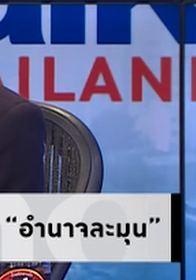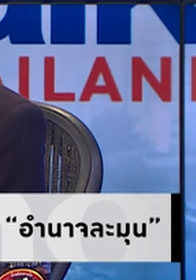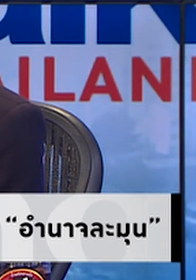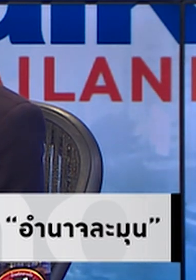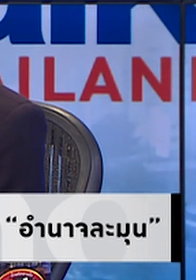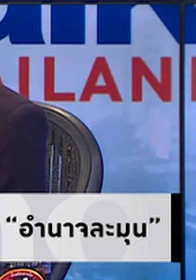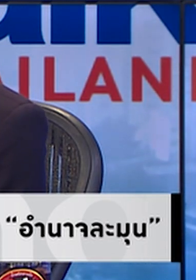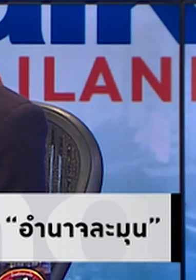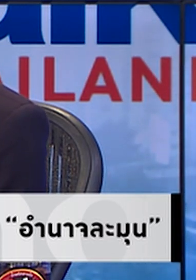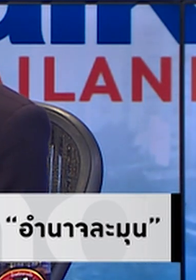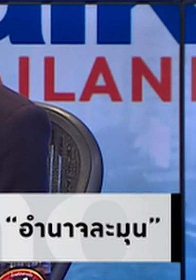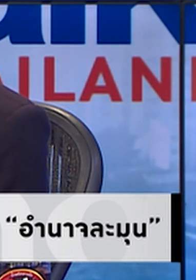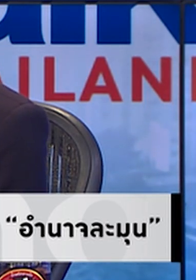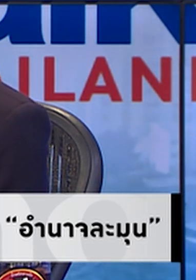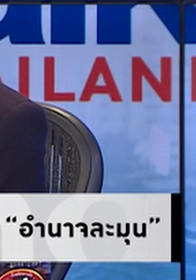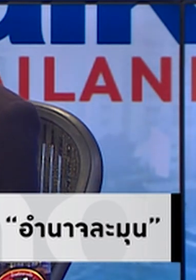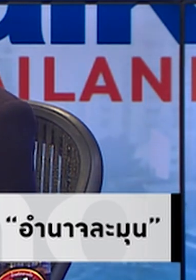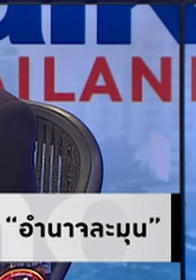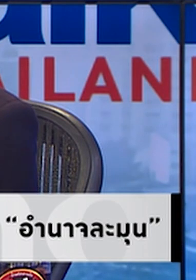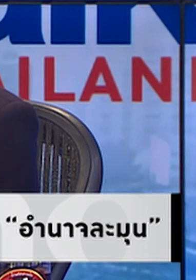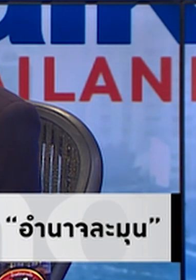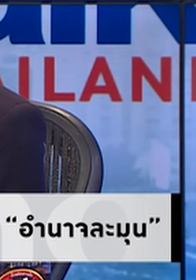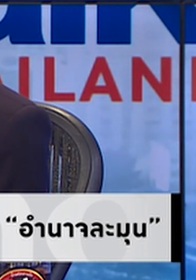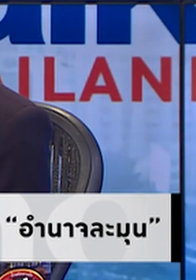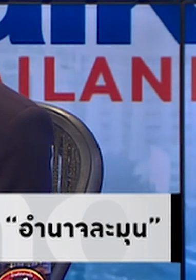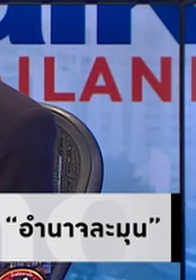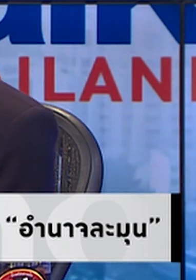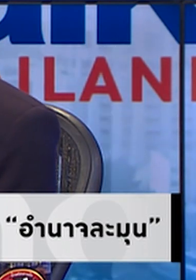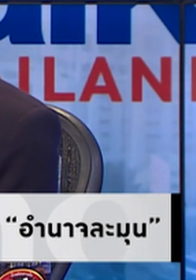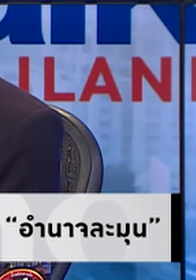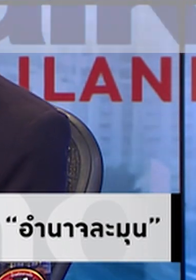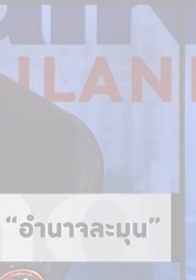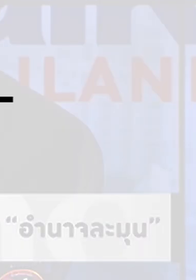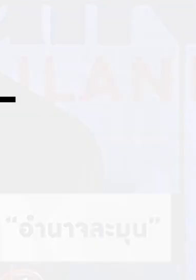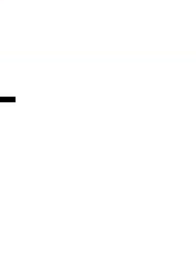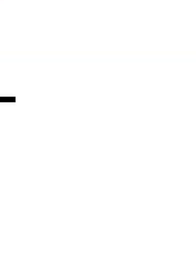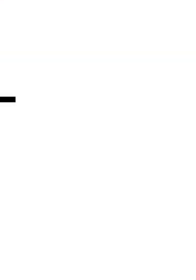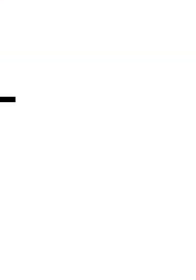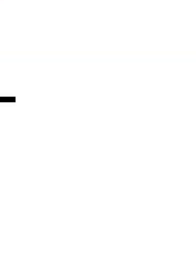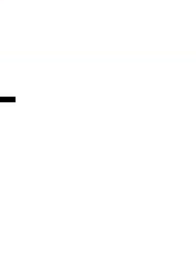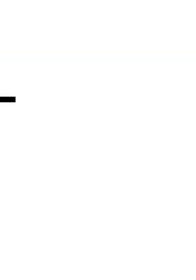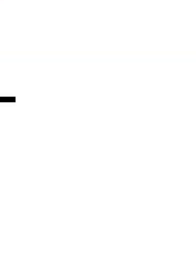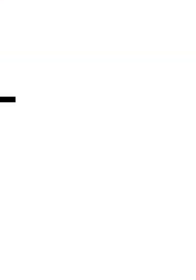มีเรื่องอื่นมาคอมเพนเซตมาชดเชยอ่ะ นะฮะ